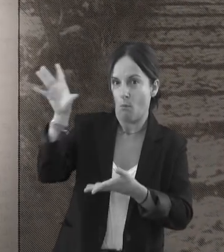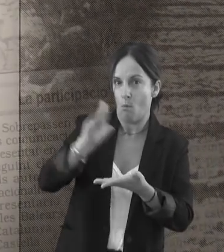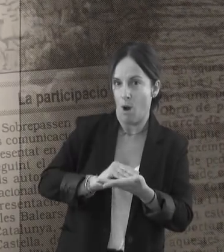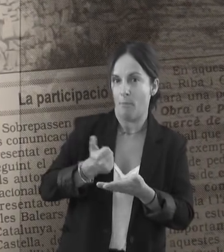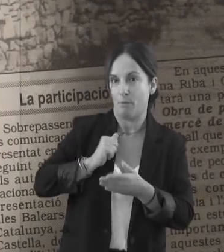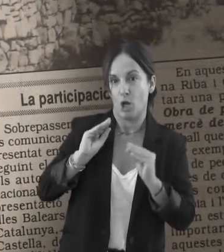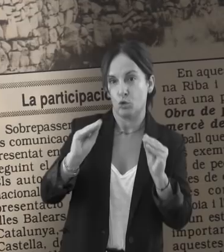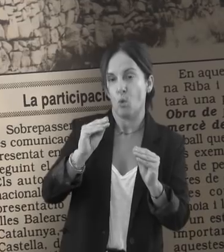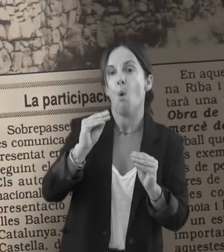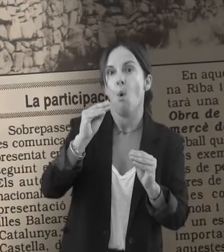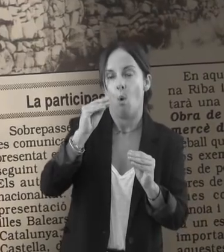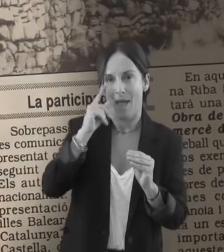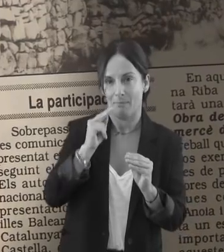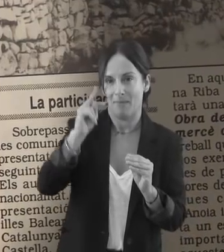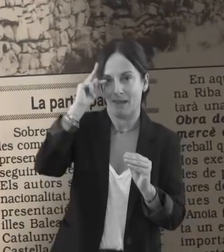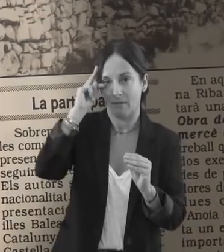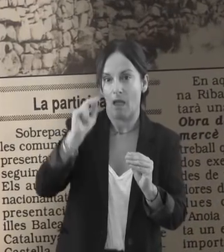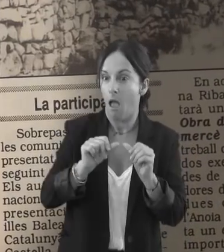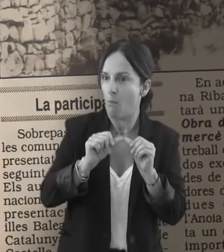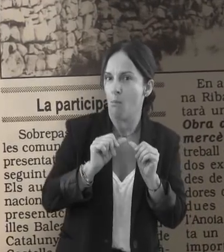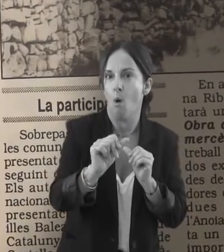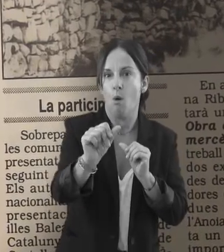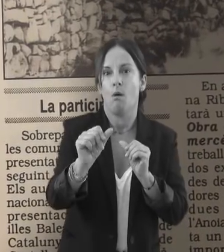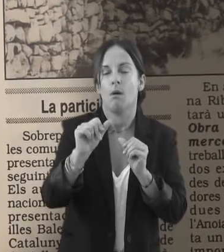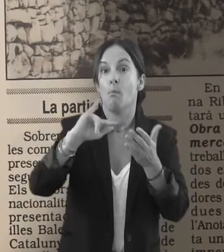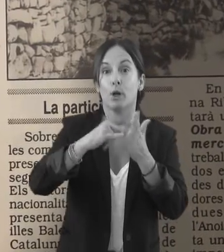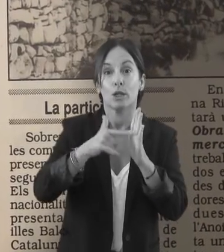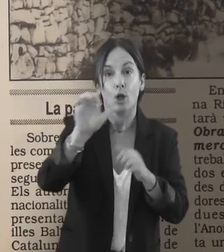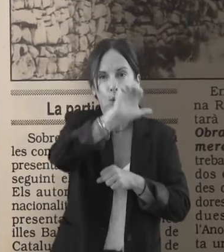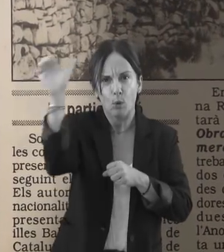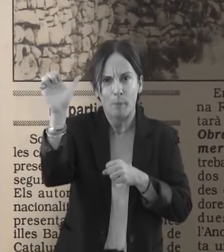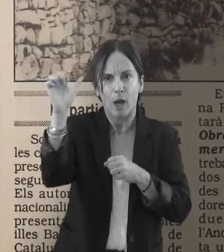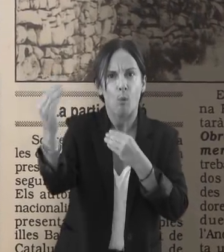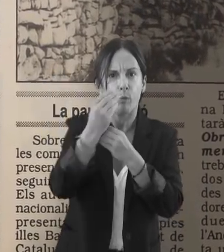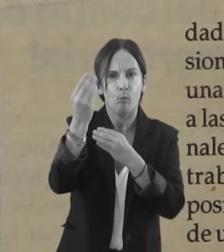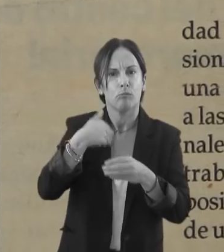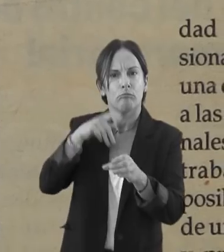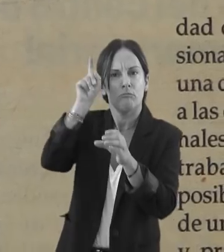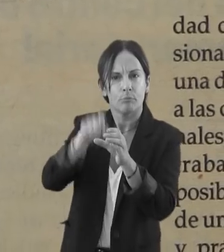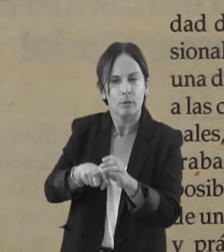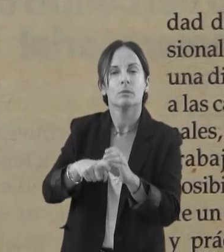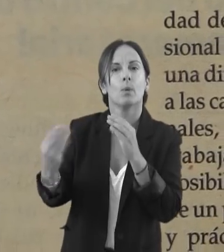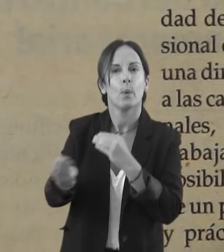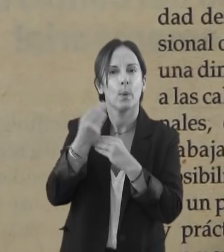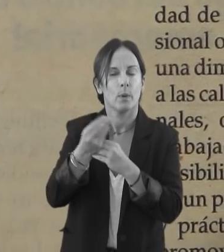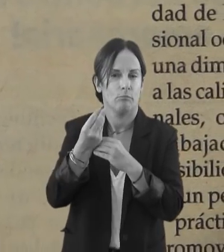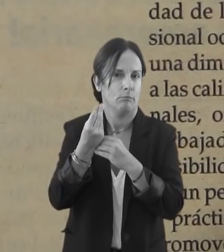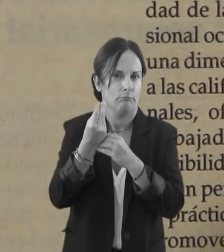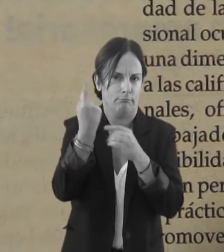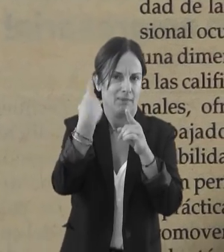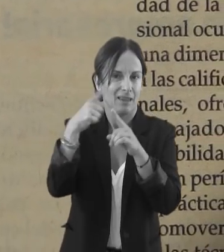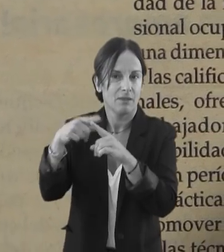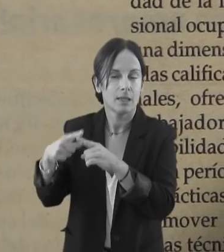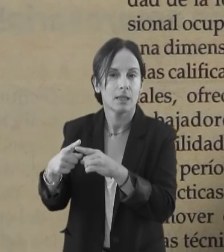sobre patrimoni de pedra en sec l'any 1994. Això ens va ajudar a establir tota una sèrie de contactes